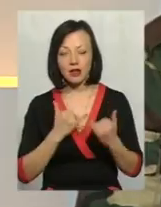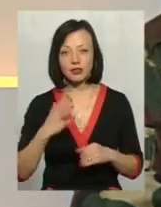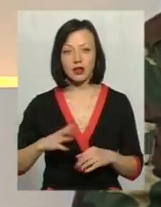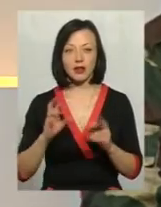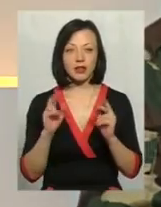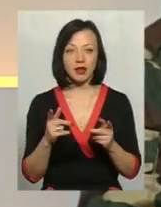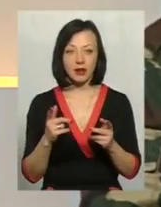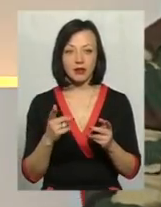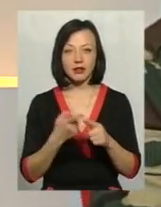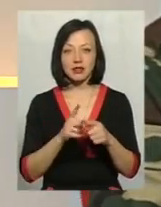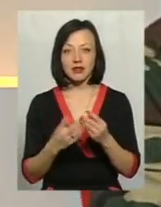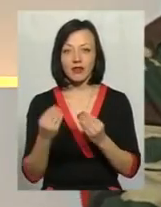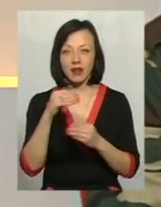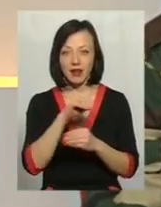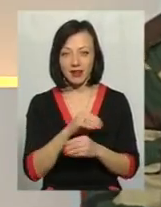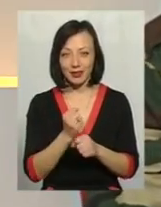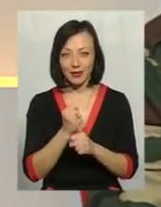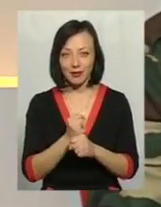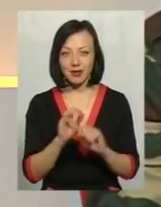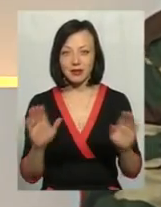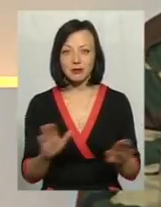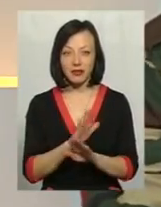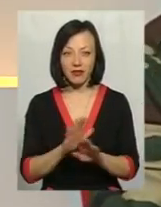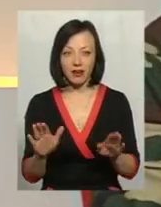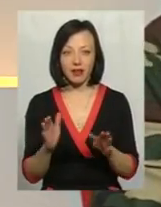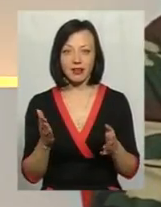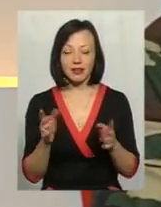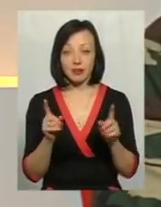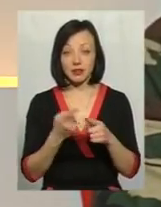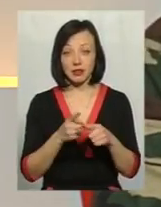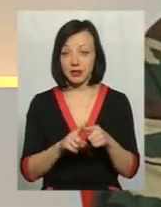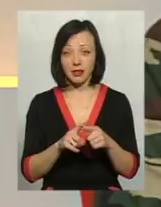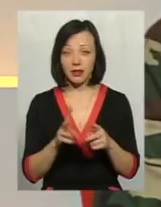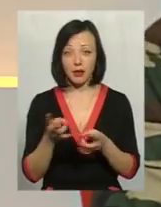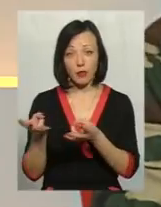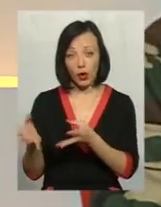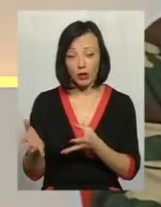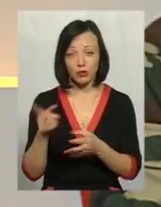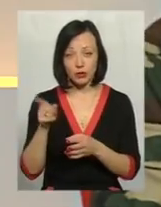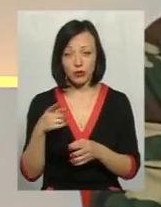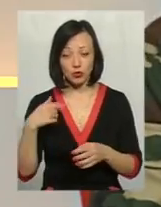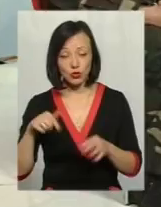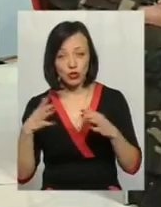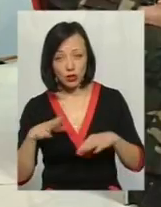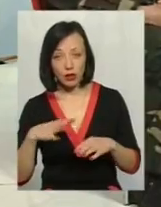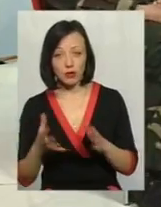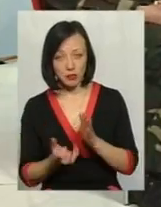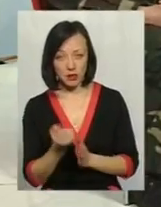чекають, як вони їм ці вареники ліпили, співали. Що, тобто вони не покинуті, вони їх тут чекають і